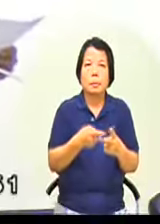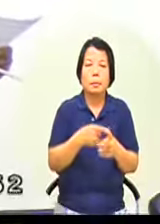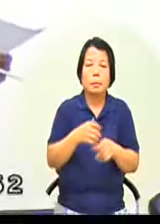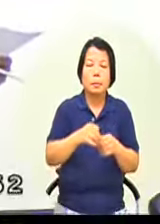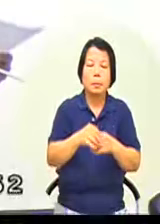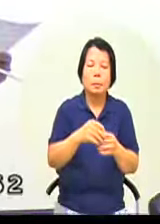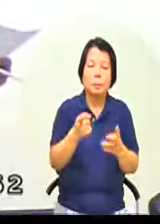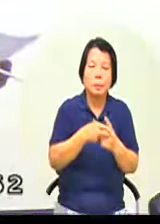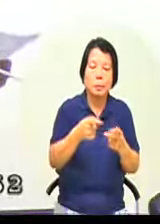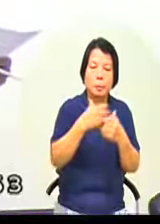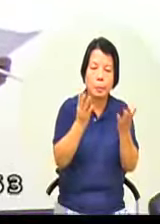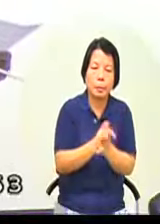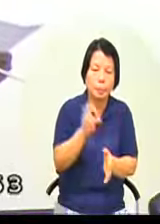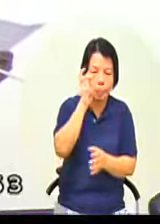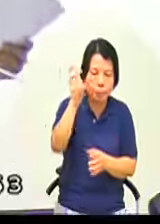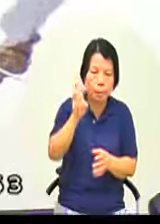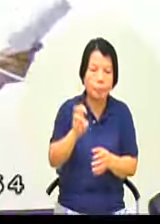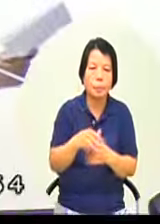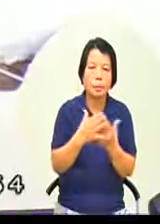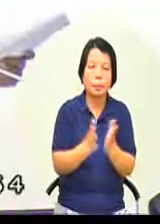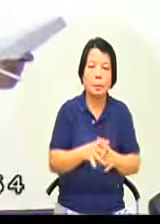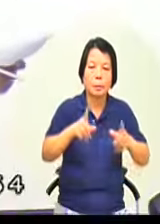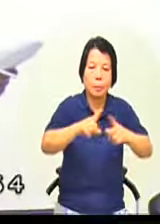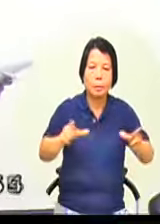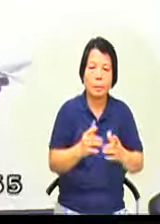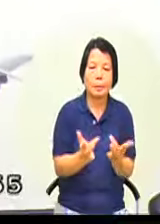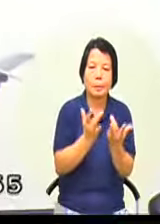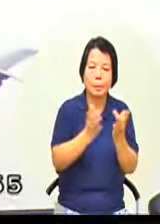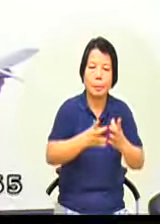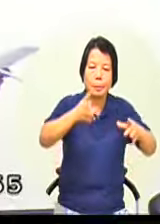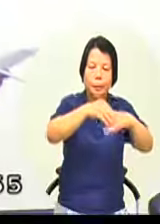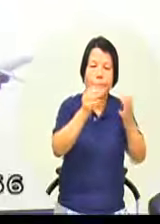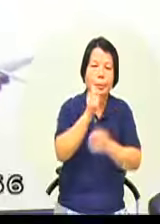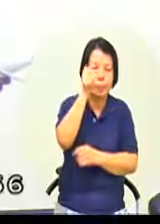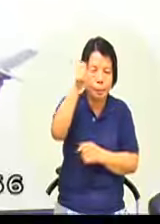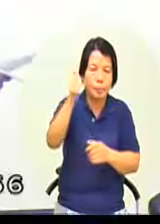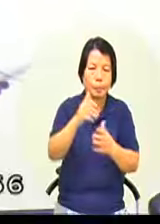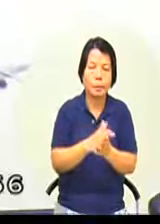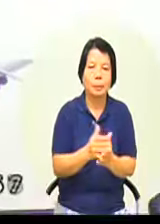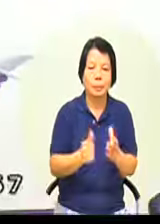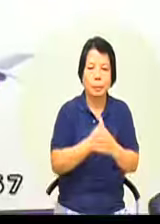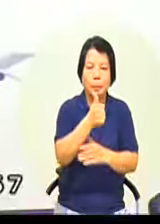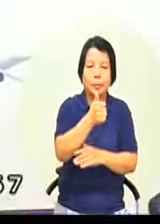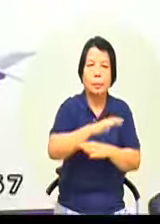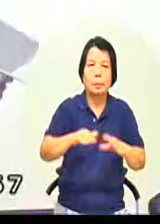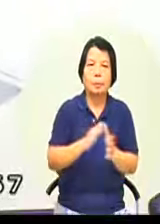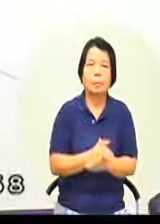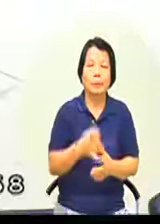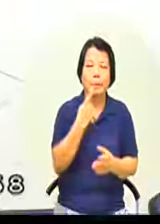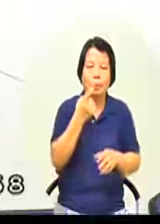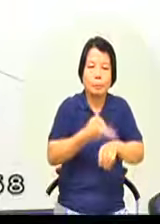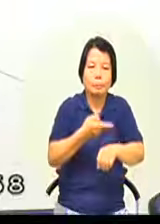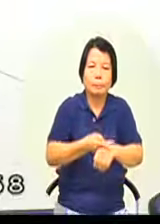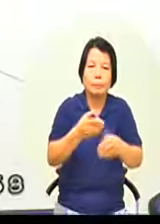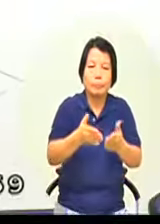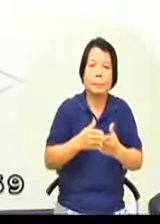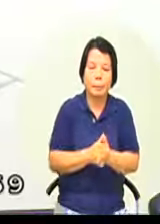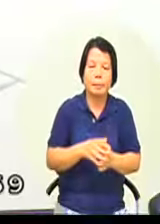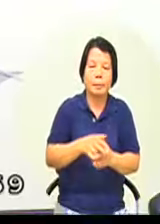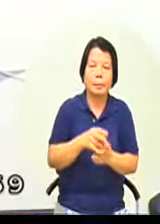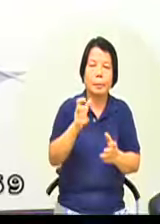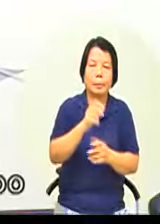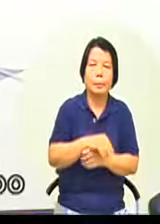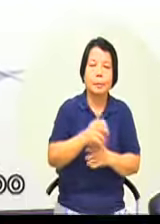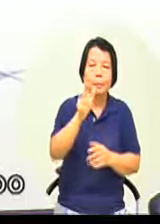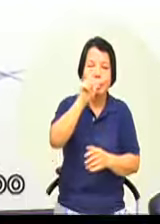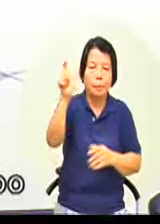30天，瓜果要40天，小大白菜要50天，白萝卜要60天，高丽菜要70天。那这